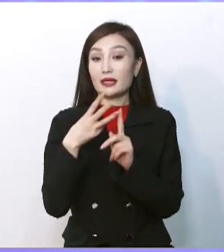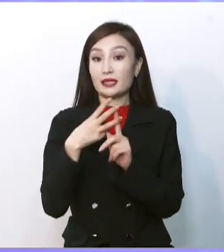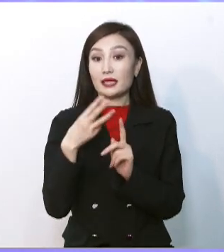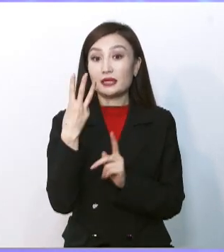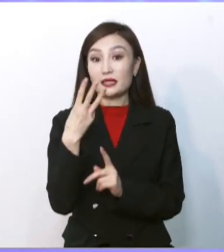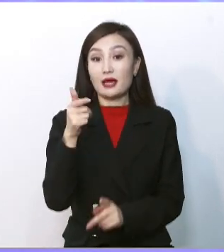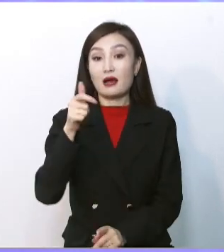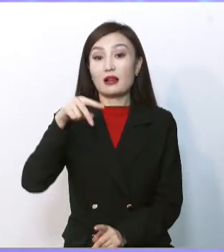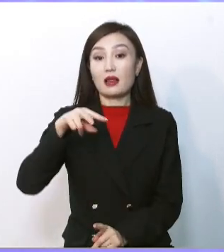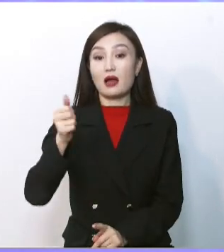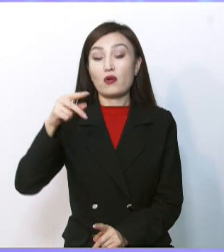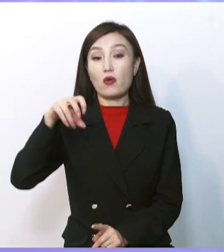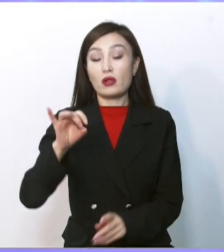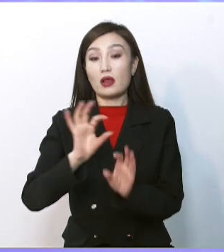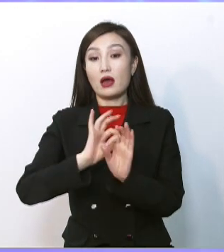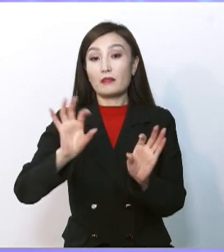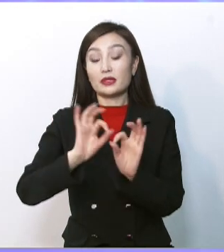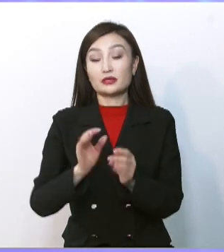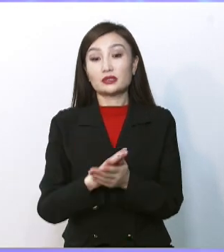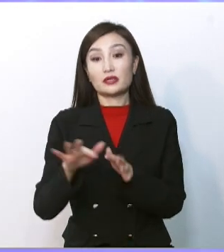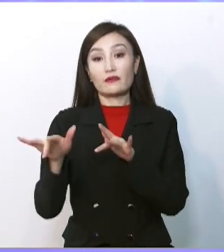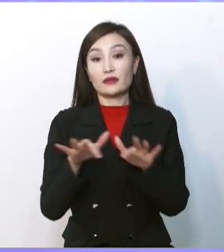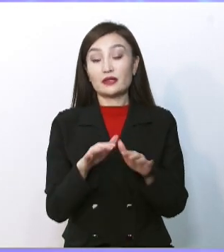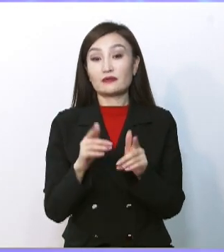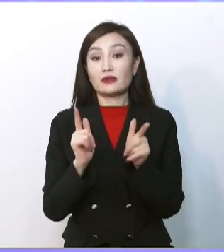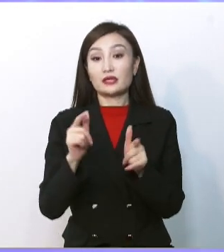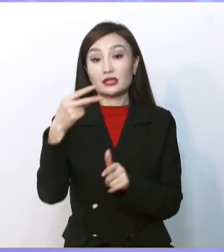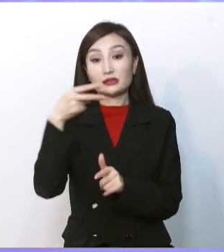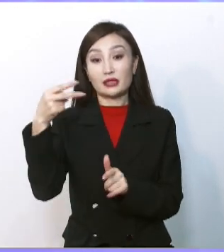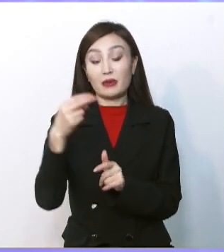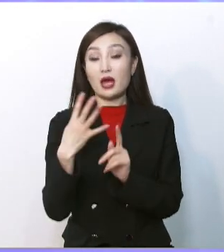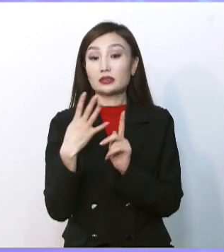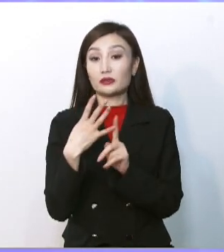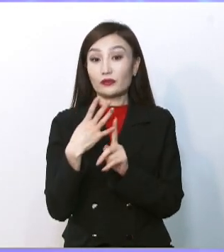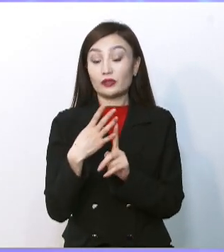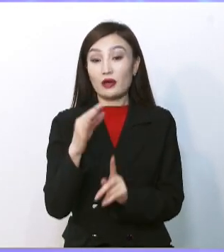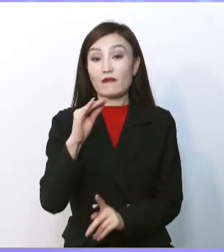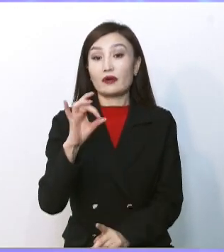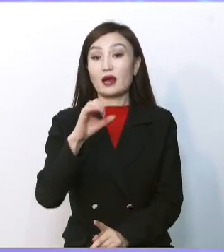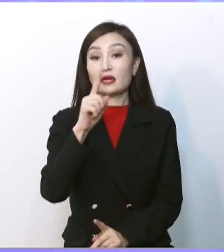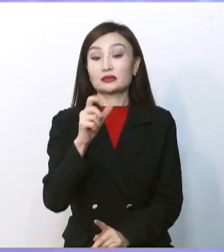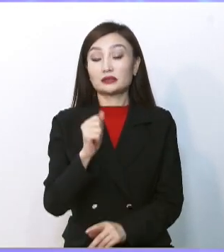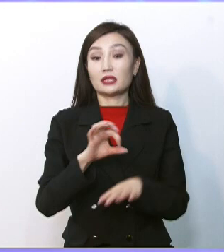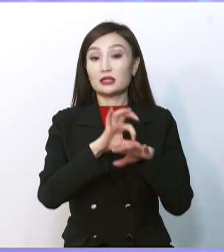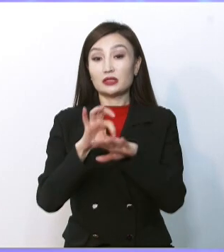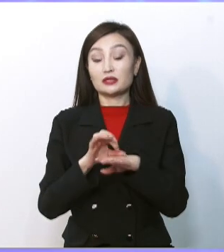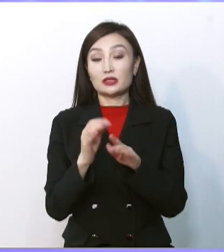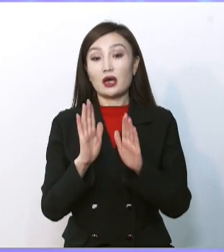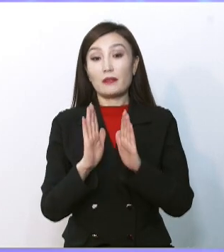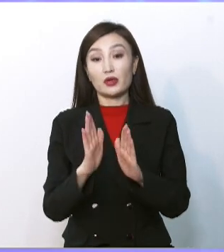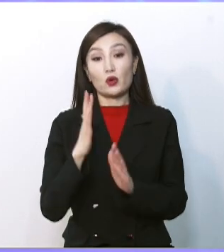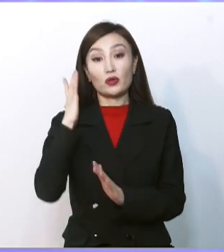три глагола, описывающие действия в рамках темы. Четвертая строка – фраза, несущая определенный